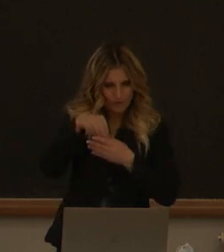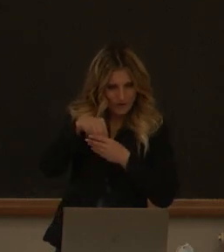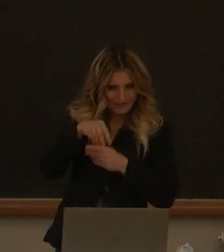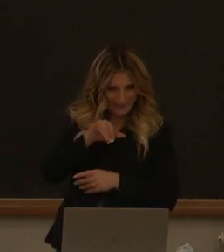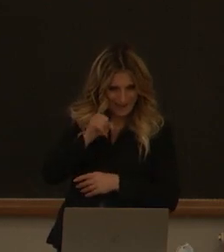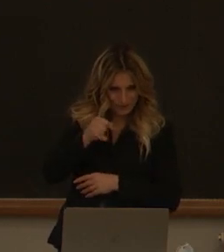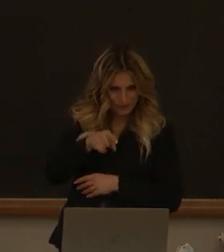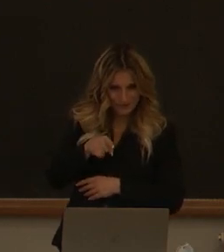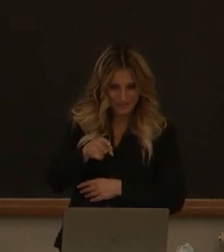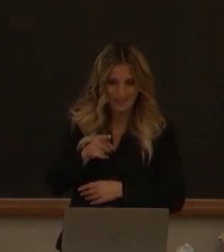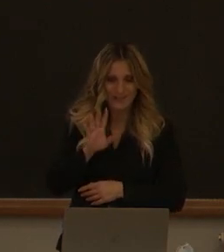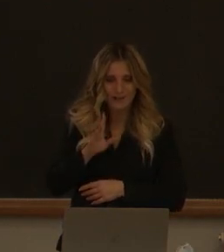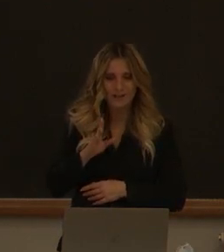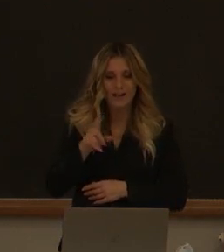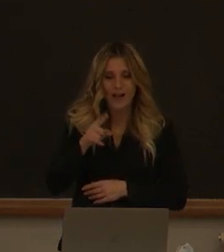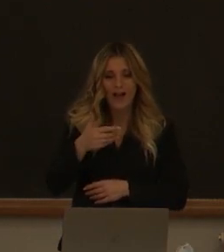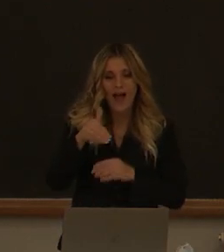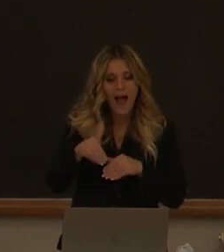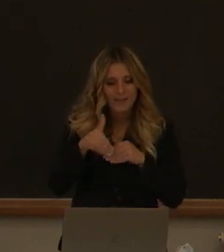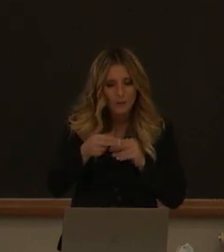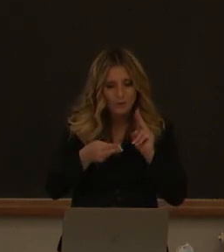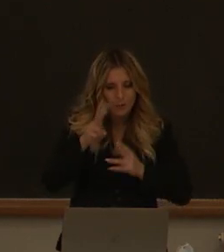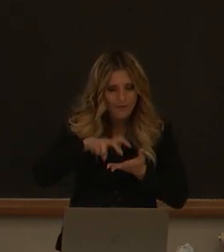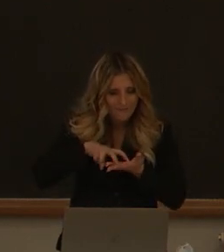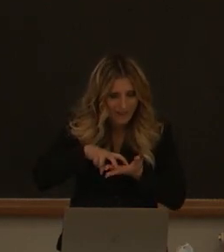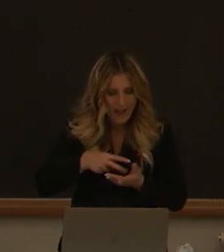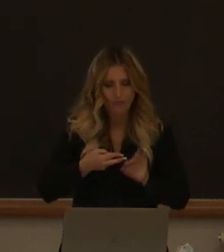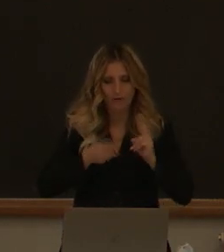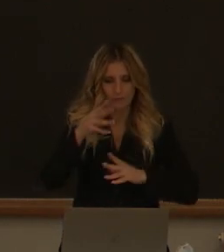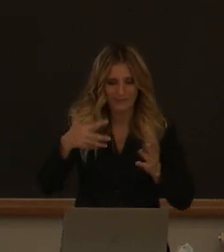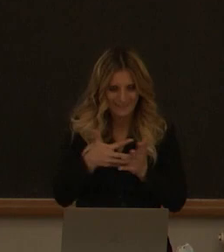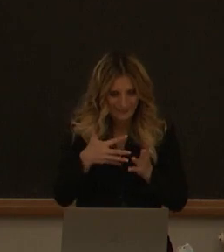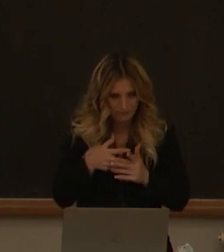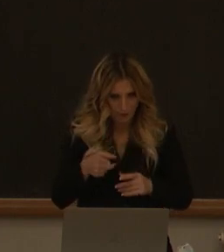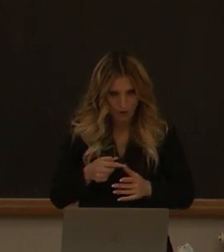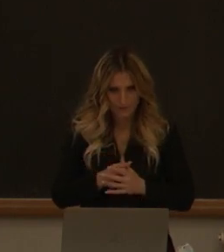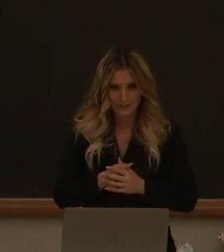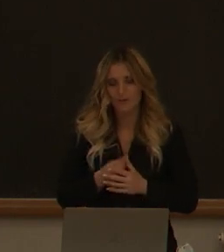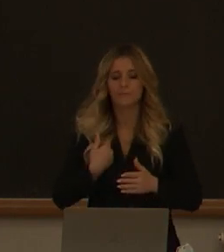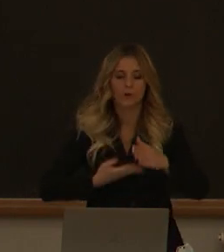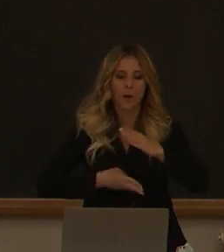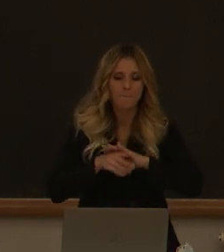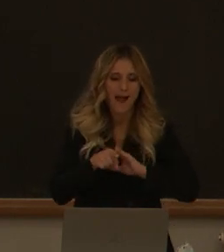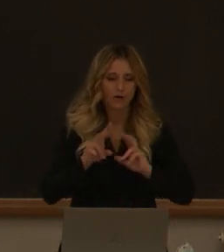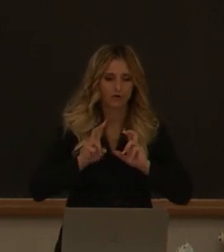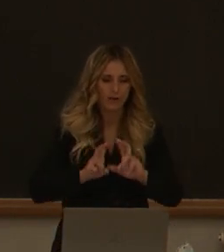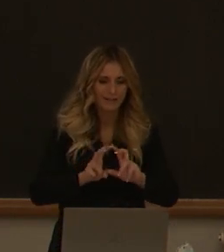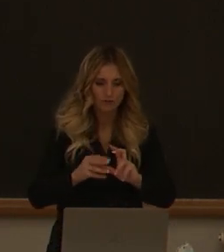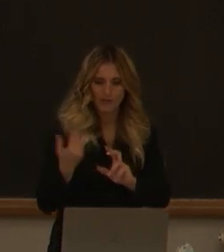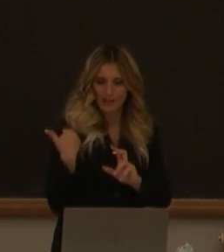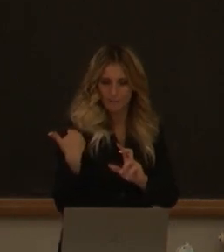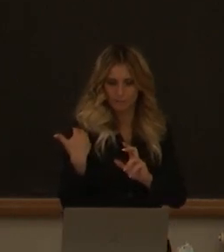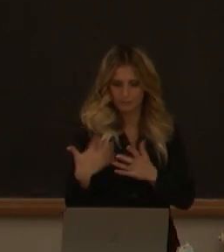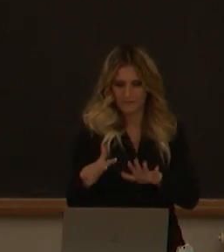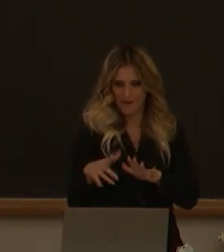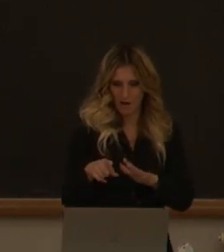forse sono anche le aree dove l'agricoltura è più fragile e più in difficoltà. Parto da una ricerca recentemente